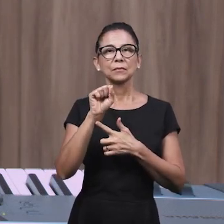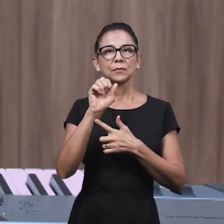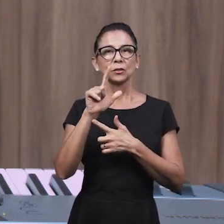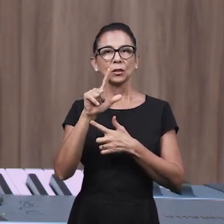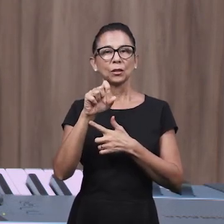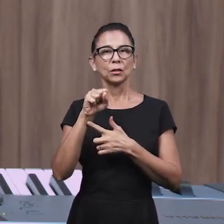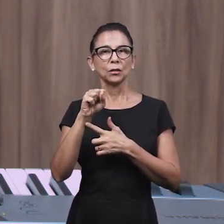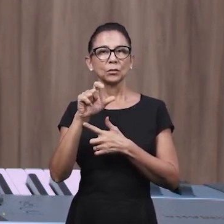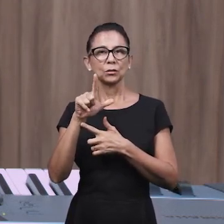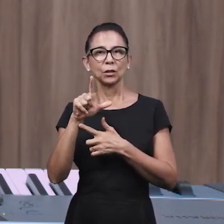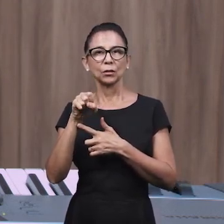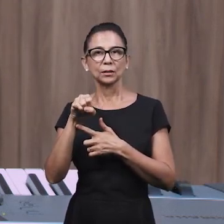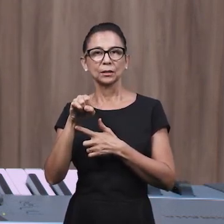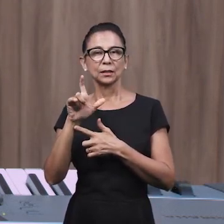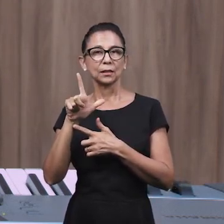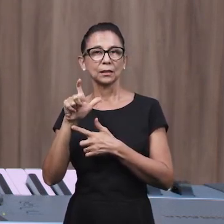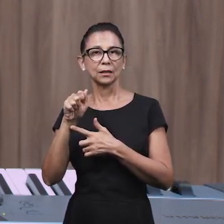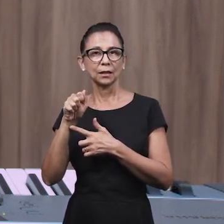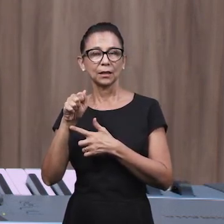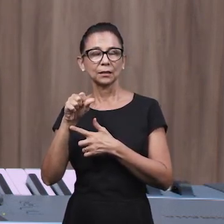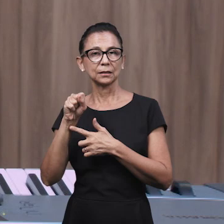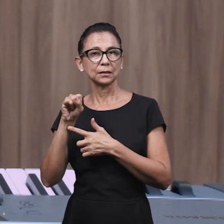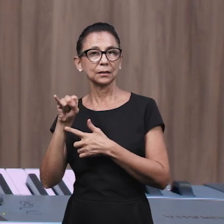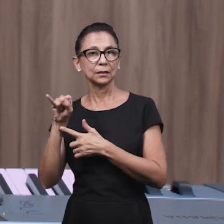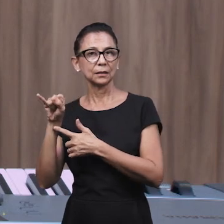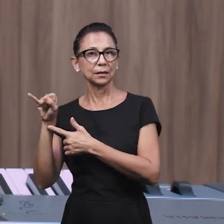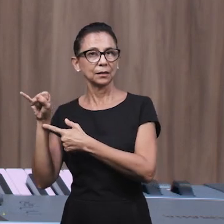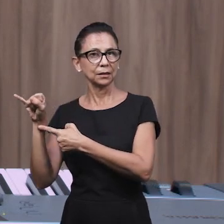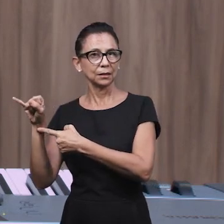Sol, Sol, Sol, Lá, Sol, Si.